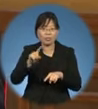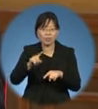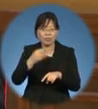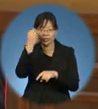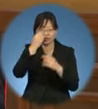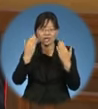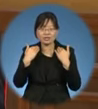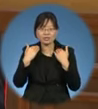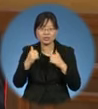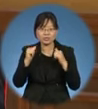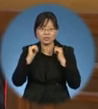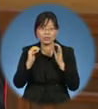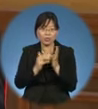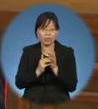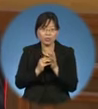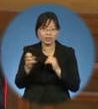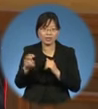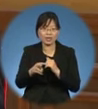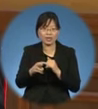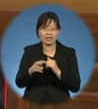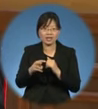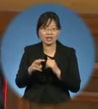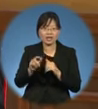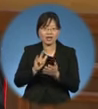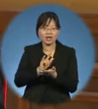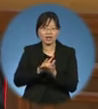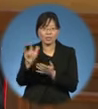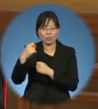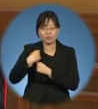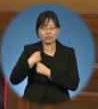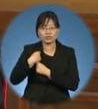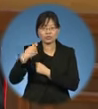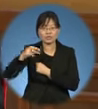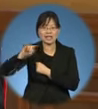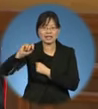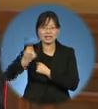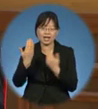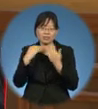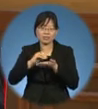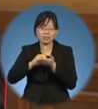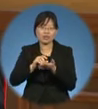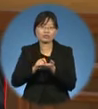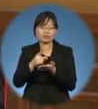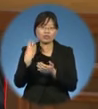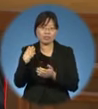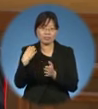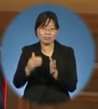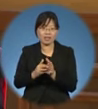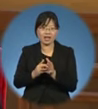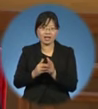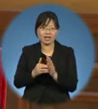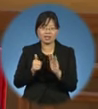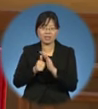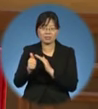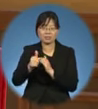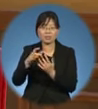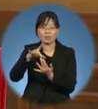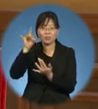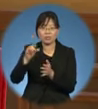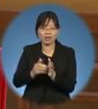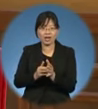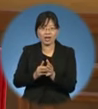목포 고등학교를 졸업하시고 공군 사관학교를 가서 축구를 하신 분이에요. 네네. 네. 그래서 거기 대표 선수까지 되신